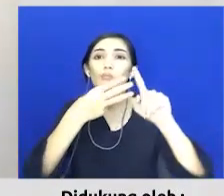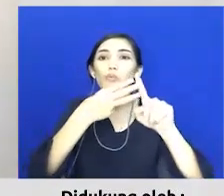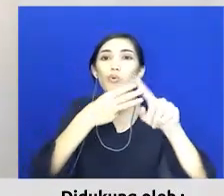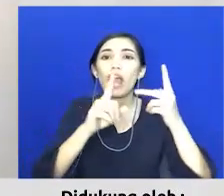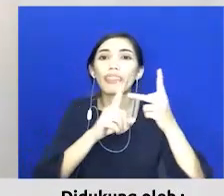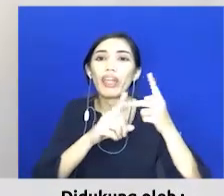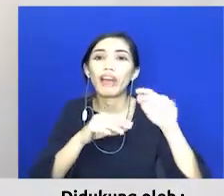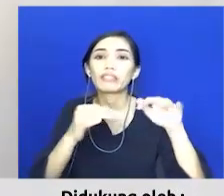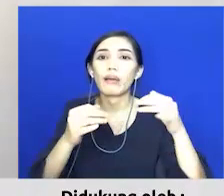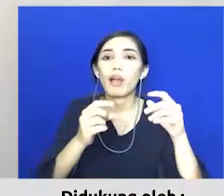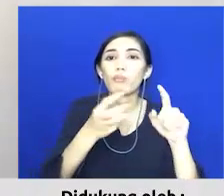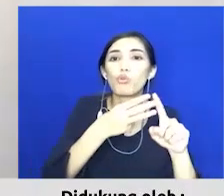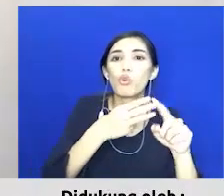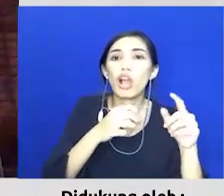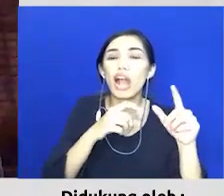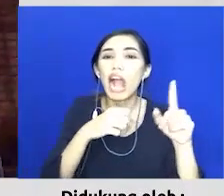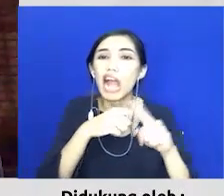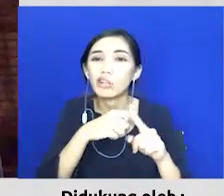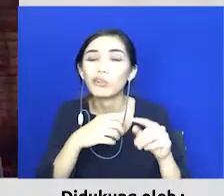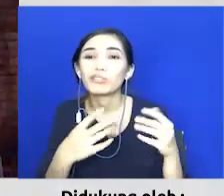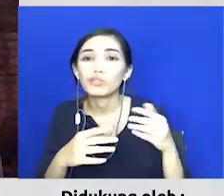romantik gitu. Romantik itu dalam artian datang dari